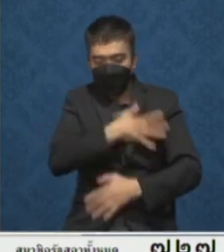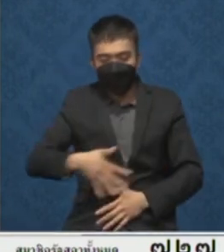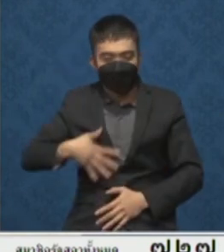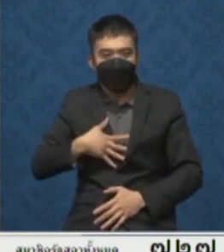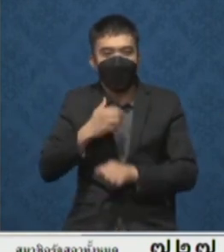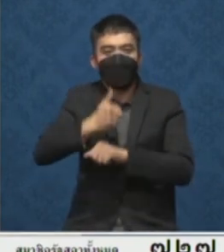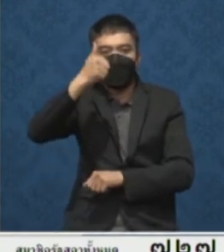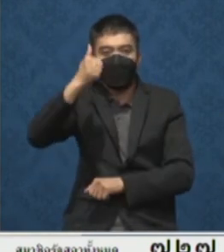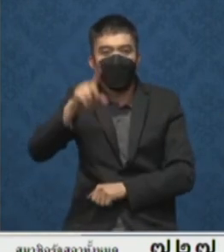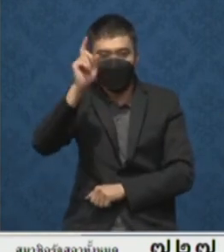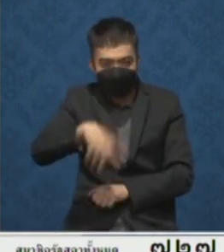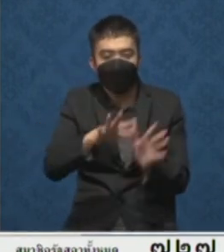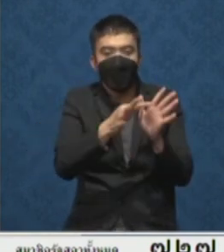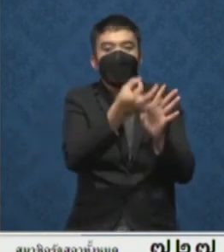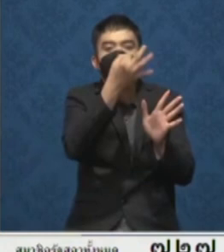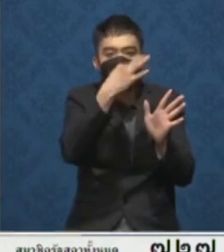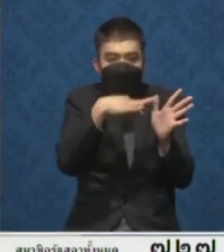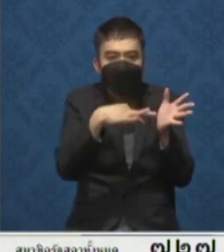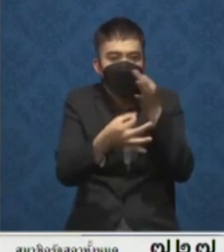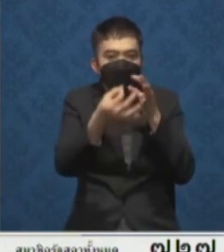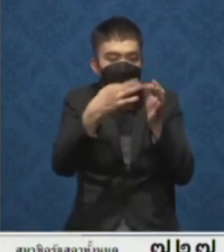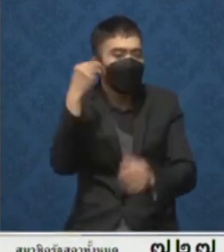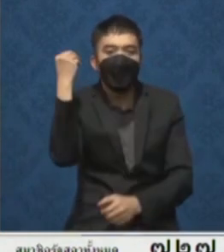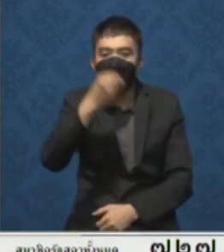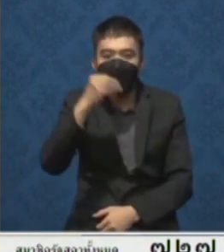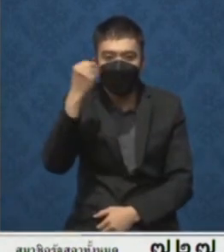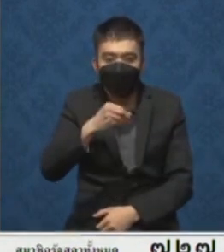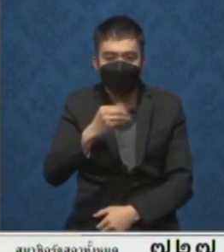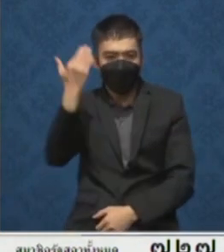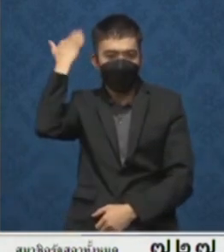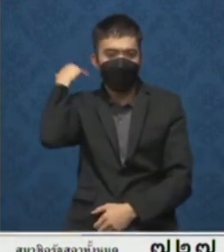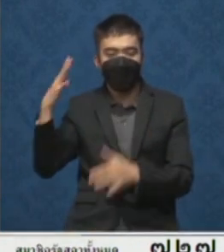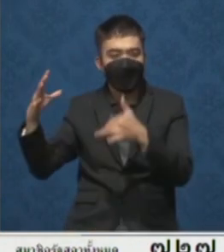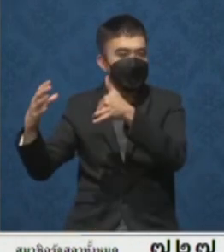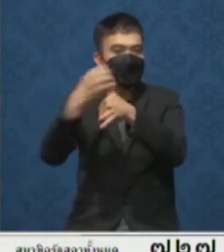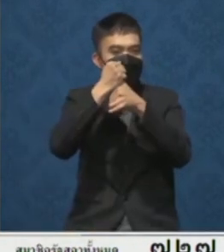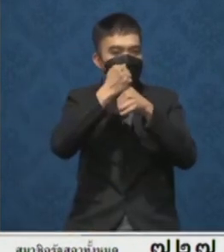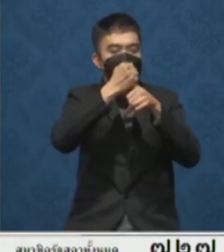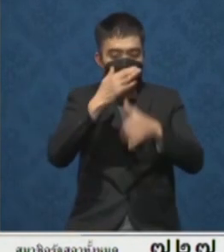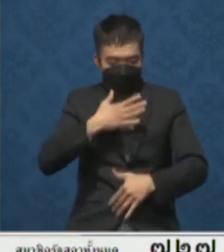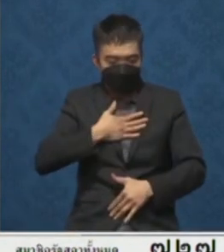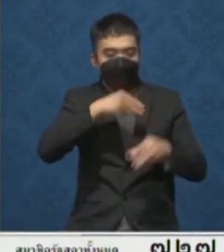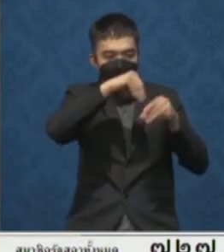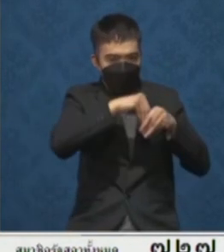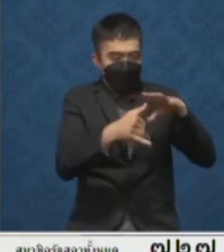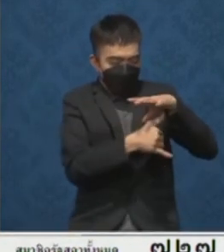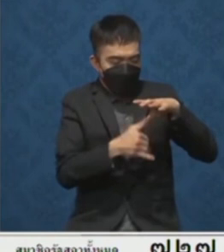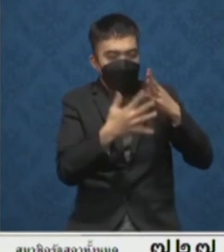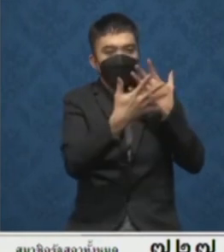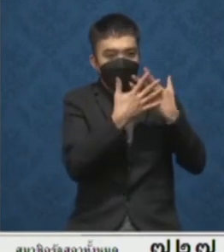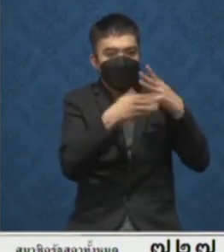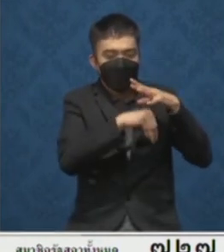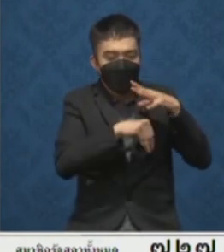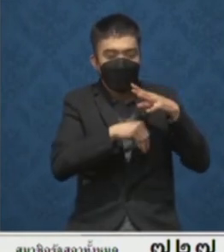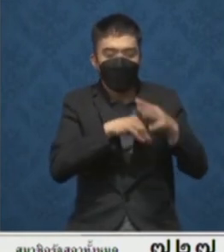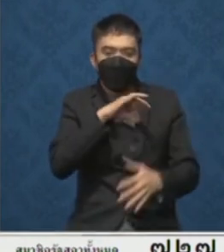สาเหตุก็เกิดจากความวิตกกังวลขณะที่อยู่เรือนจำซึ่งดิฉันเอามันกลับคืนมาไม่ได้อีกแล้วแล้วใครคะท่านประธ